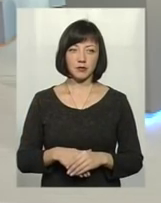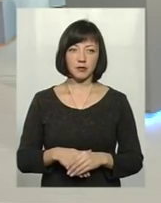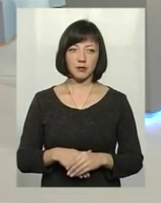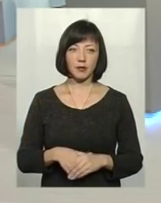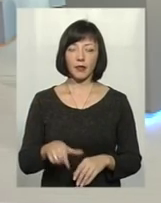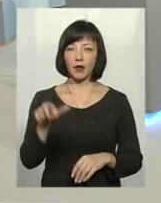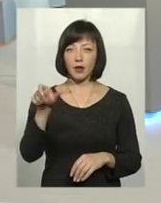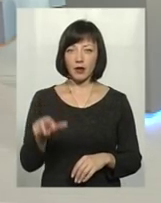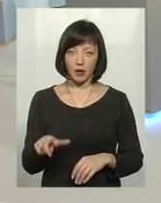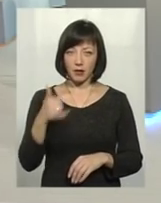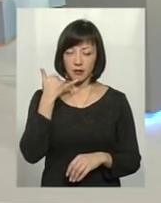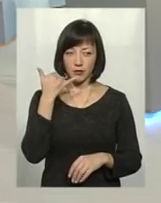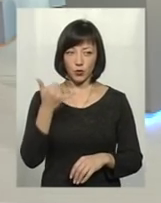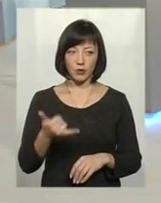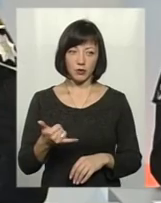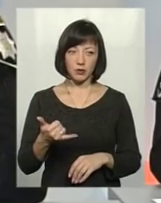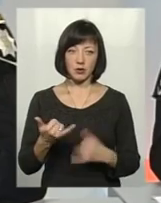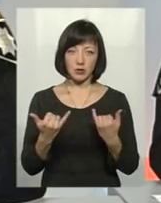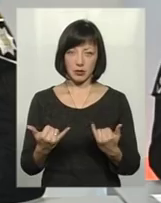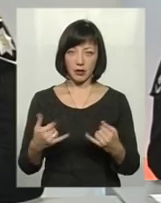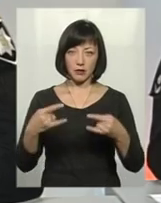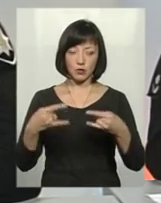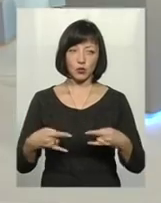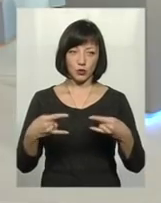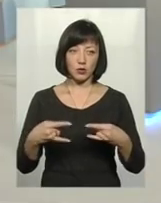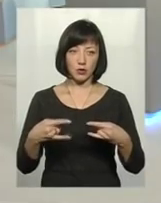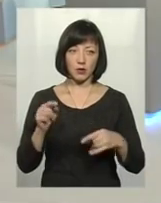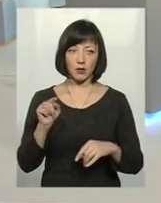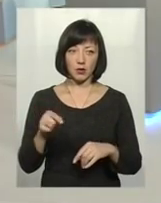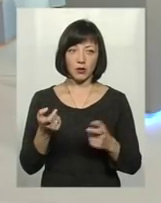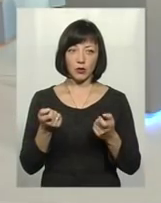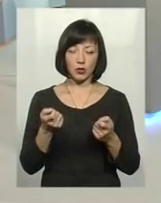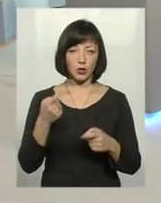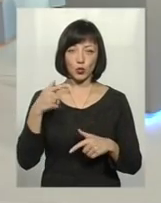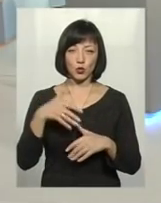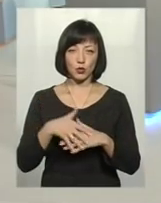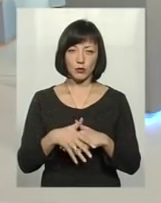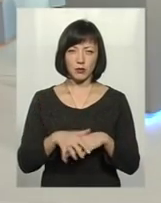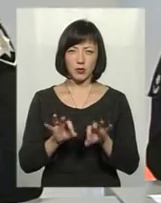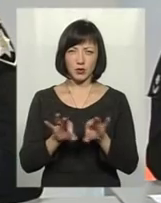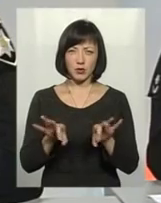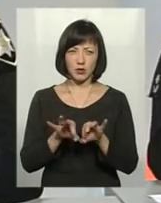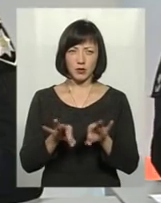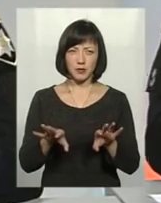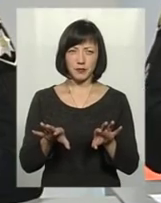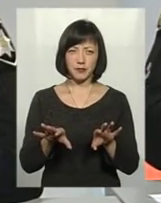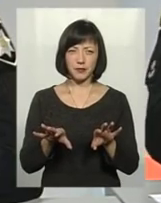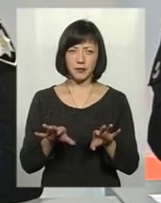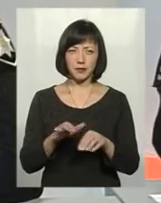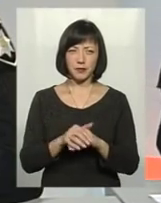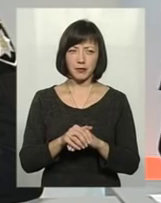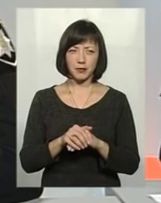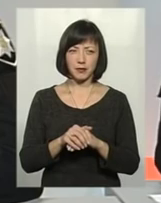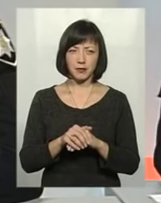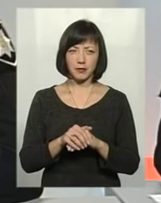Абонент, яка телефонувала щойно в студію, вона трошки незрозуміло розтолкувала,